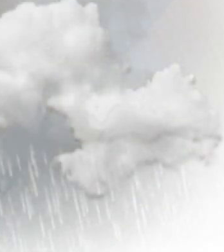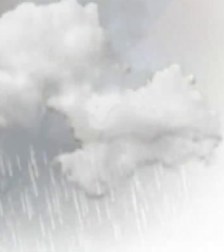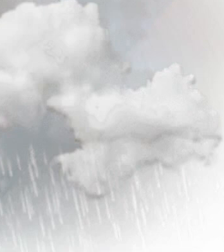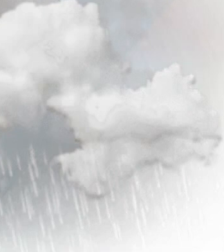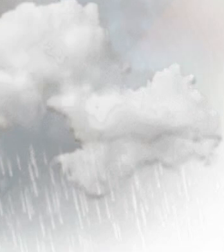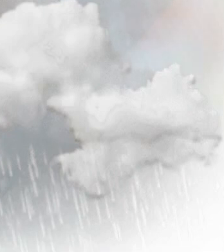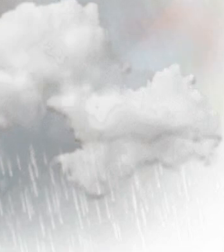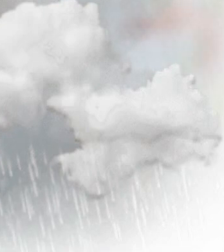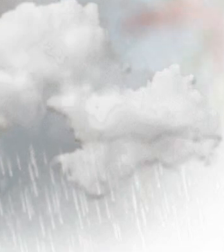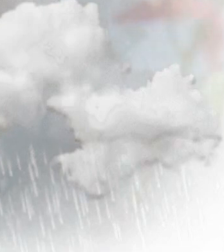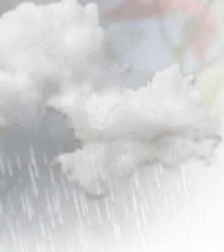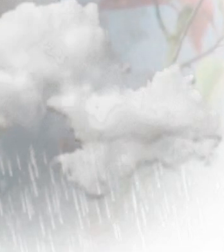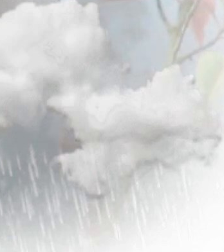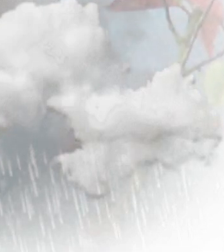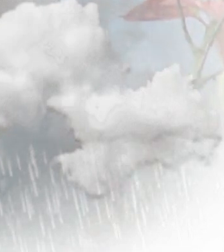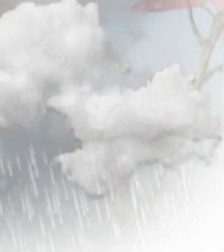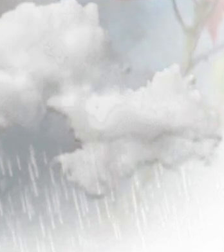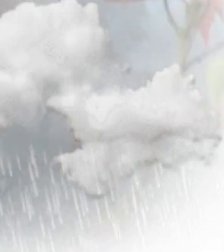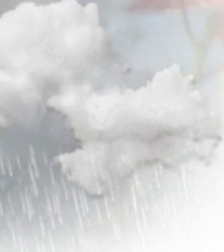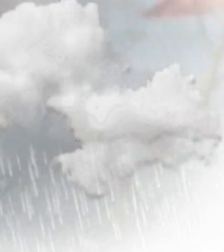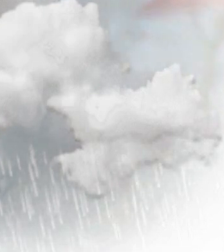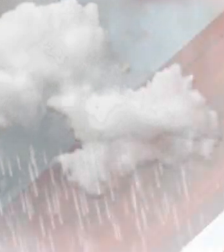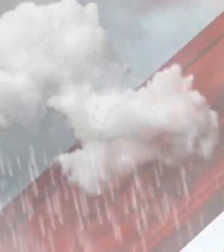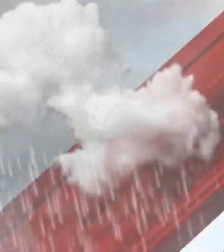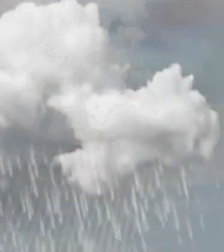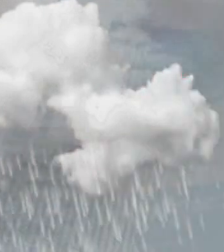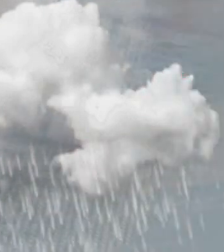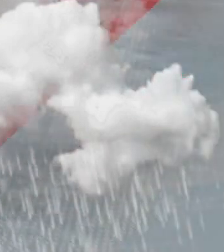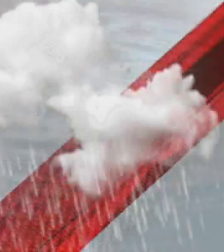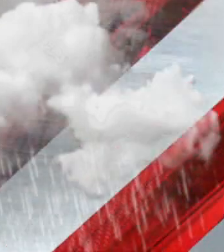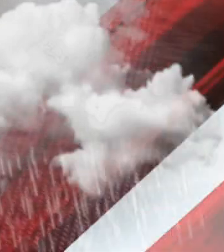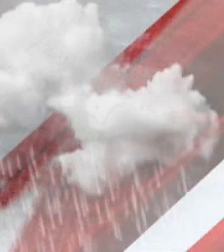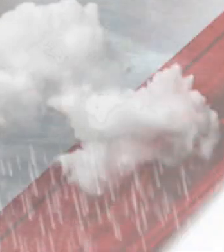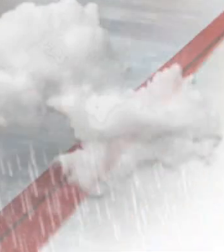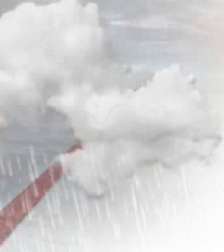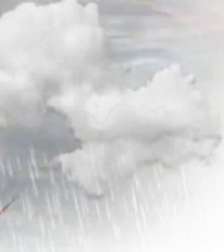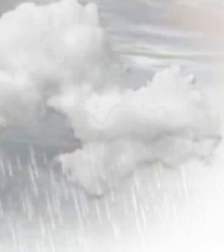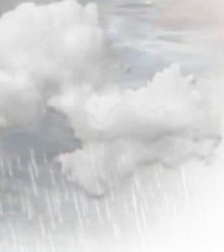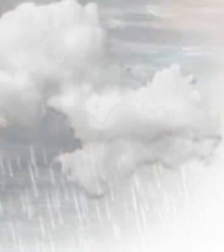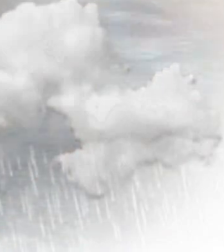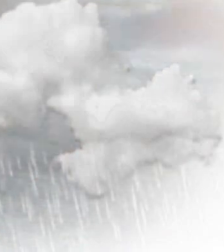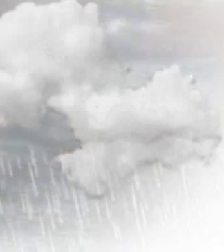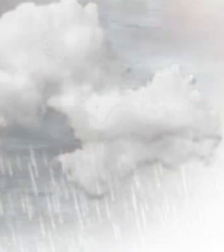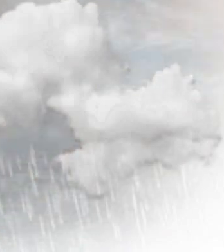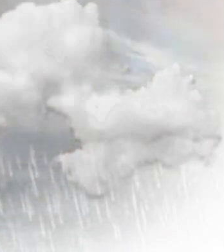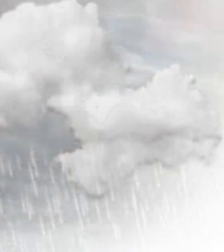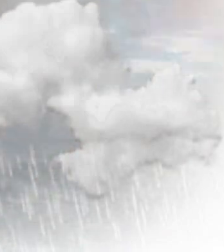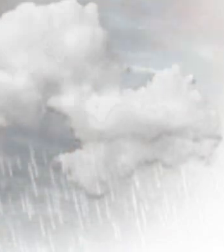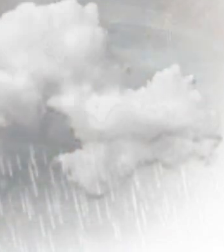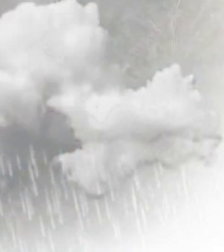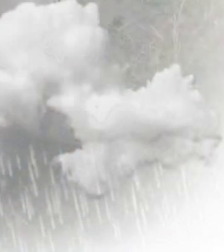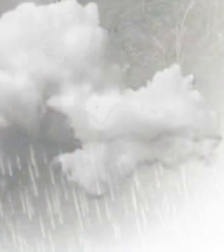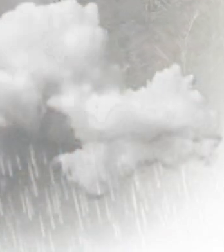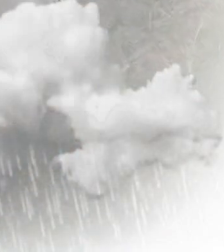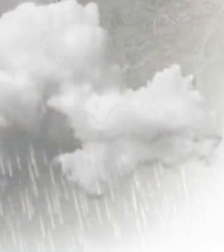у районных центрах 2030 шер винила двор я буде доступным о великой bureau ставится и свислочь шиш лучше